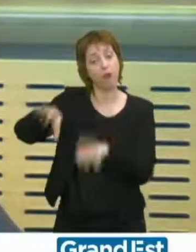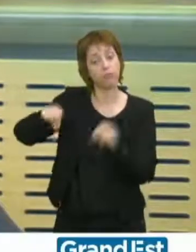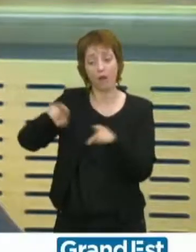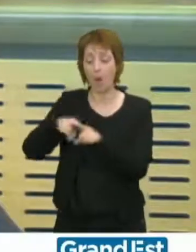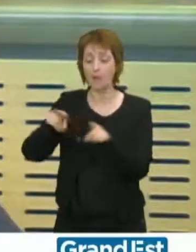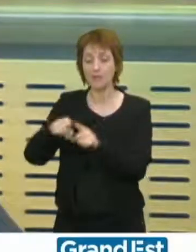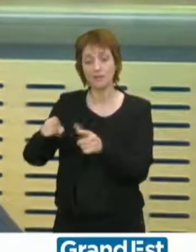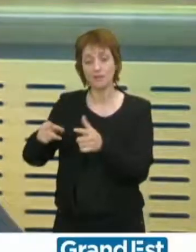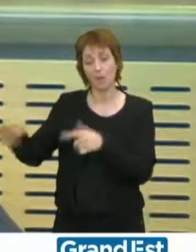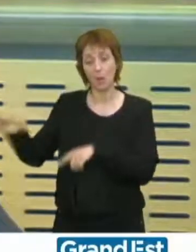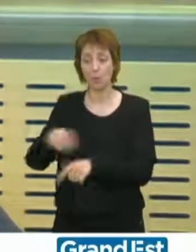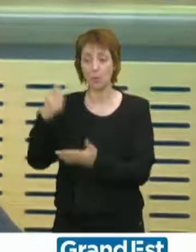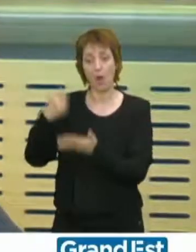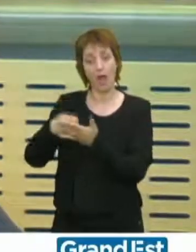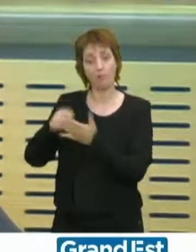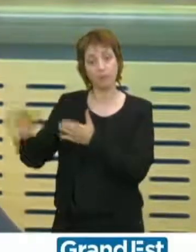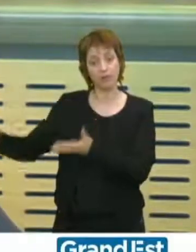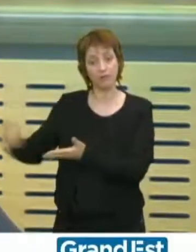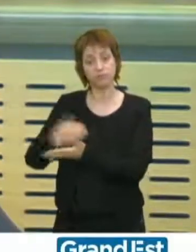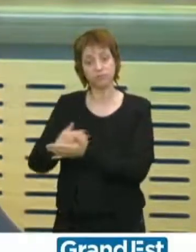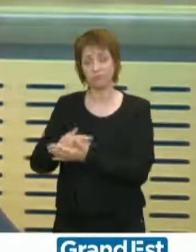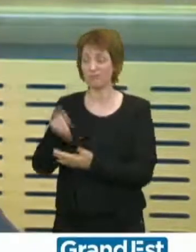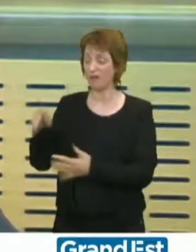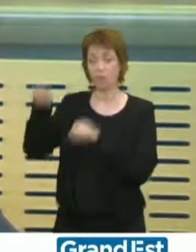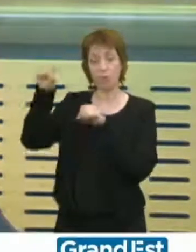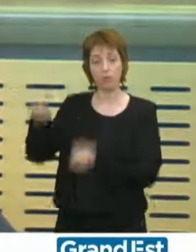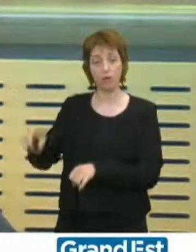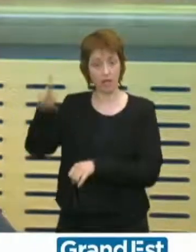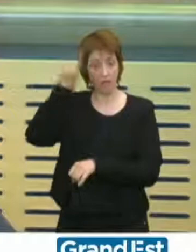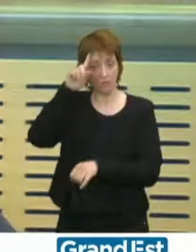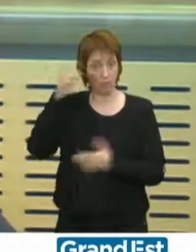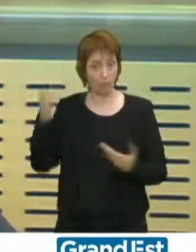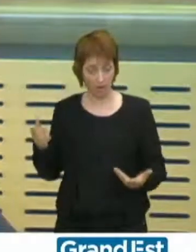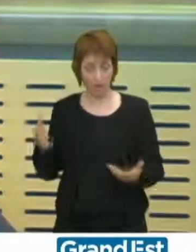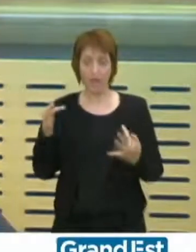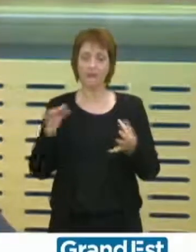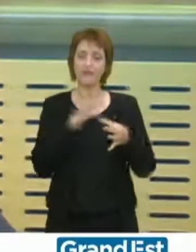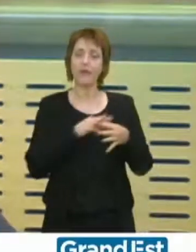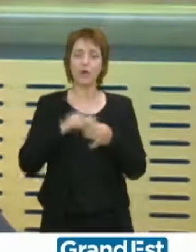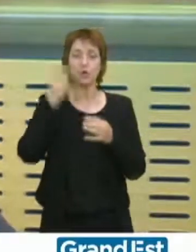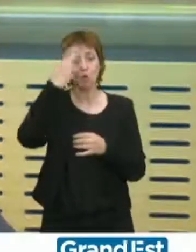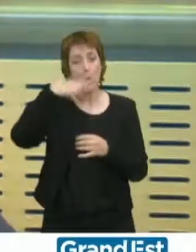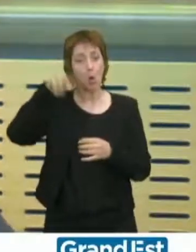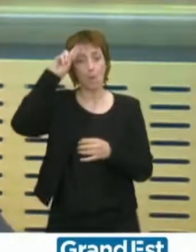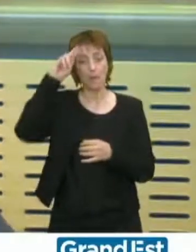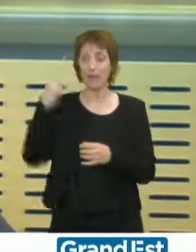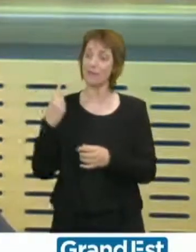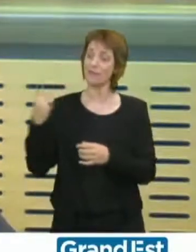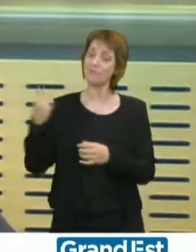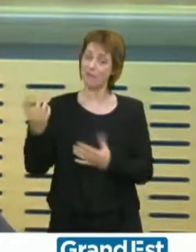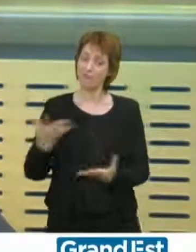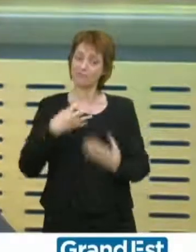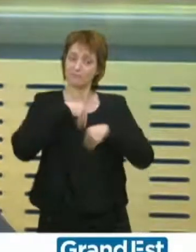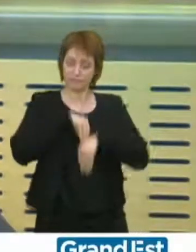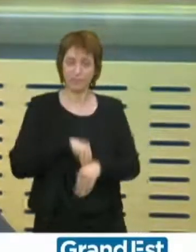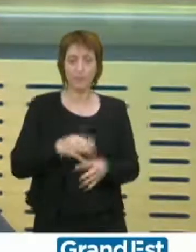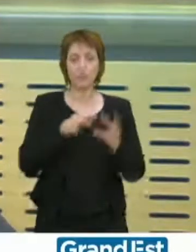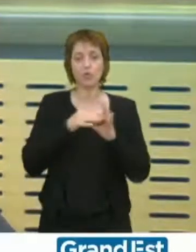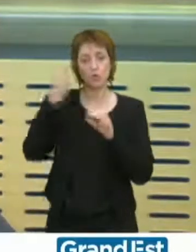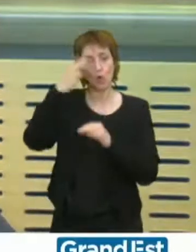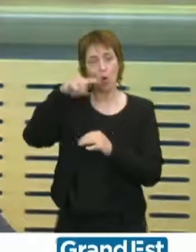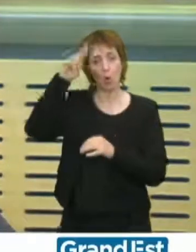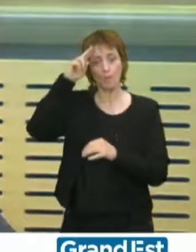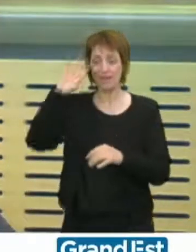comprendre les raisons de ce blocage de votre part d'autant plus que l'union européenne structure qui coule dans vos veines vient récemment de reconnaître le nucléaire